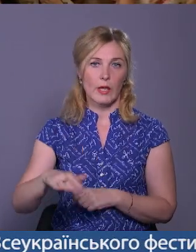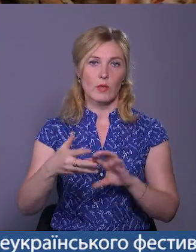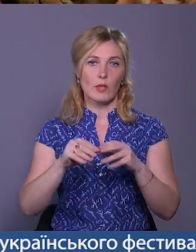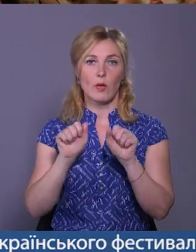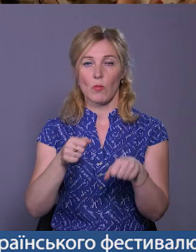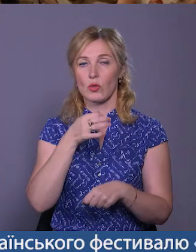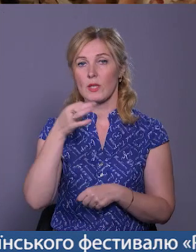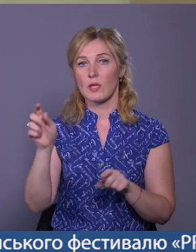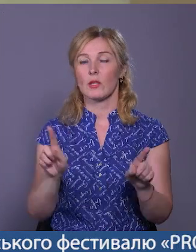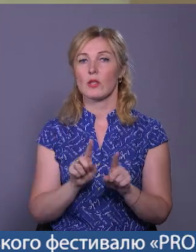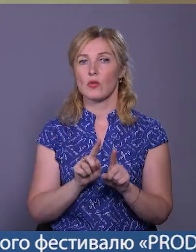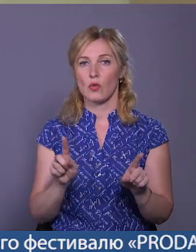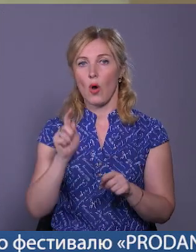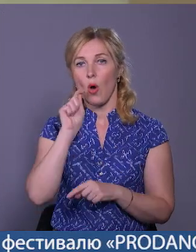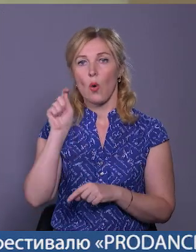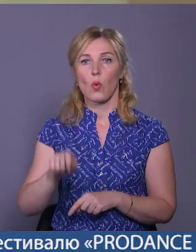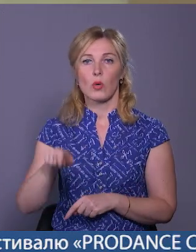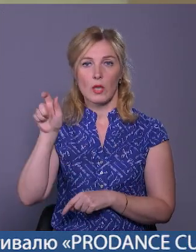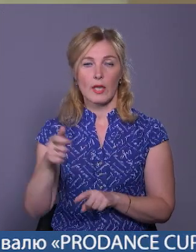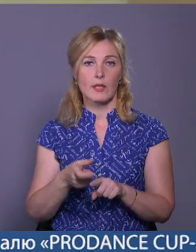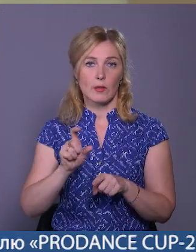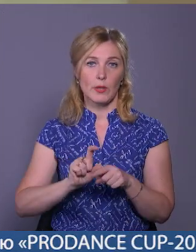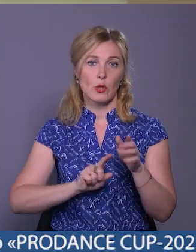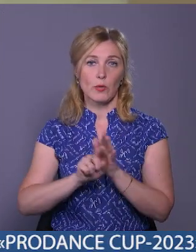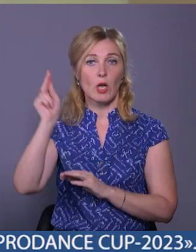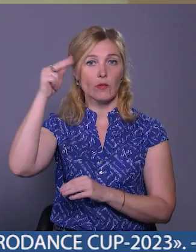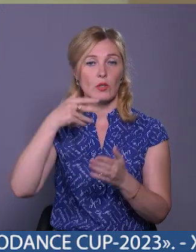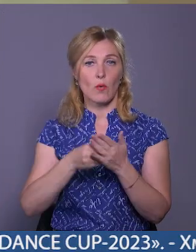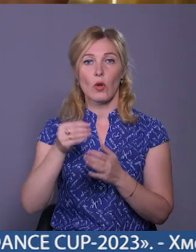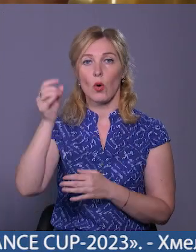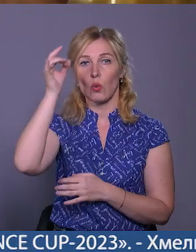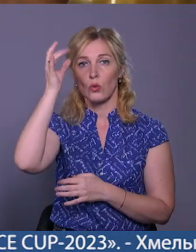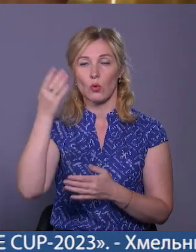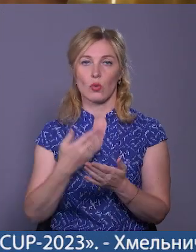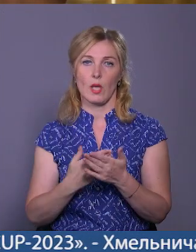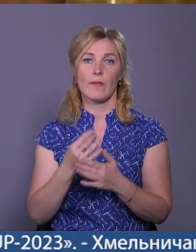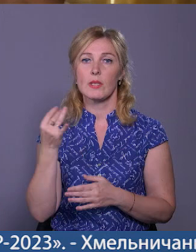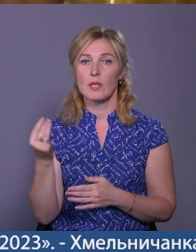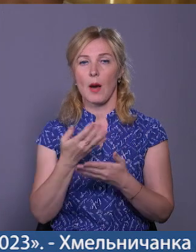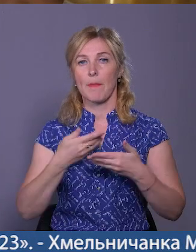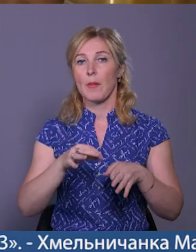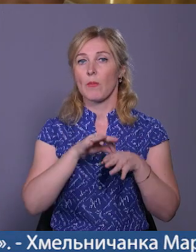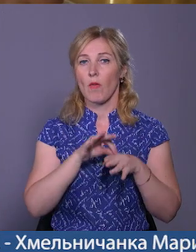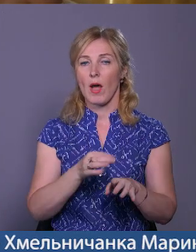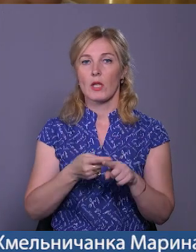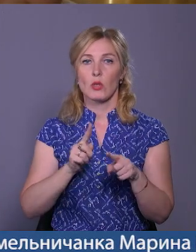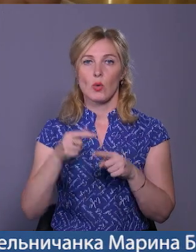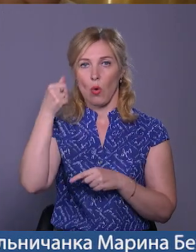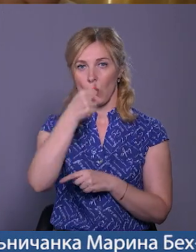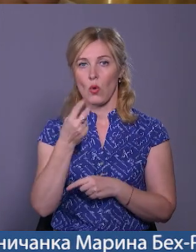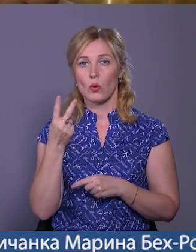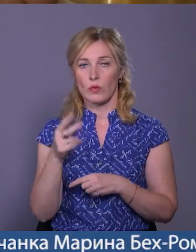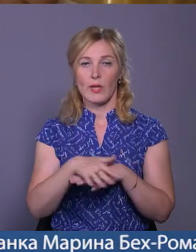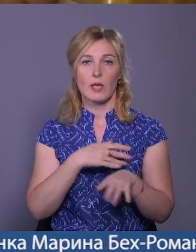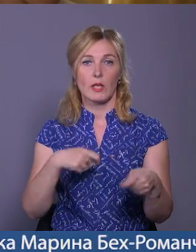сказати що українці стали більше вивчати свою культуру і навіть цікавитись тому що ми провели цього року дві ярмарки